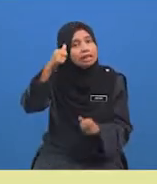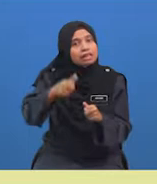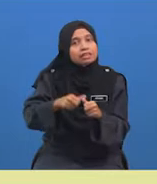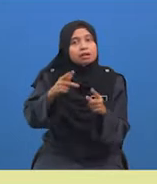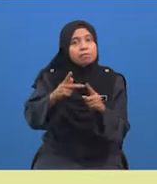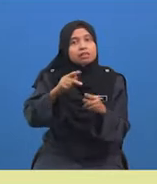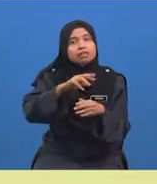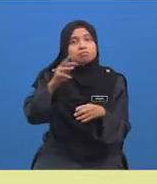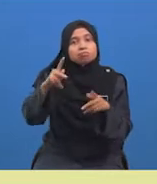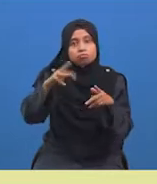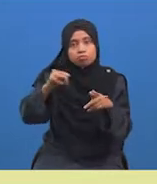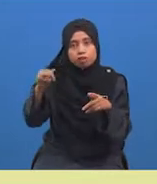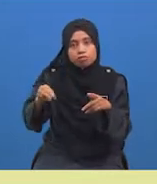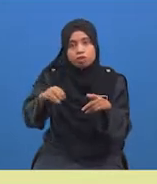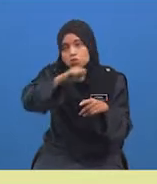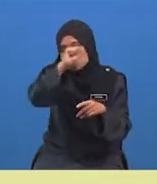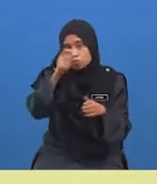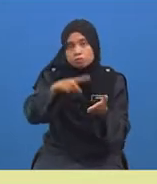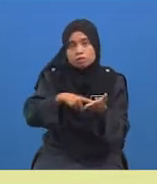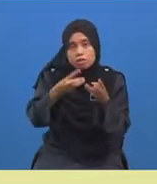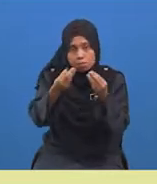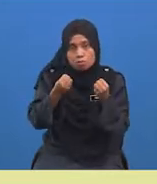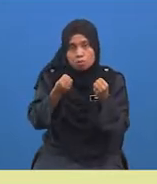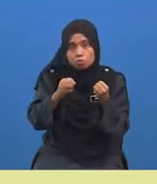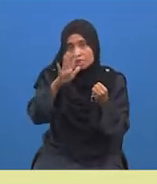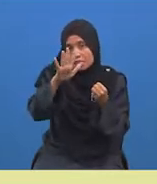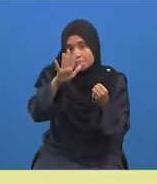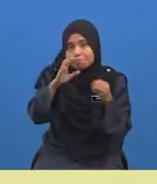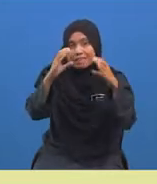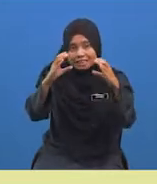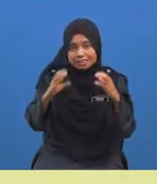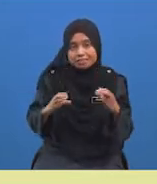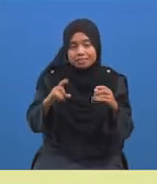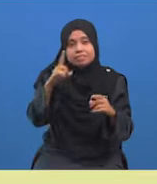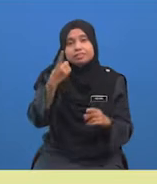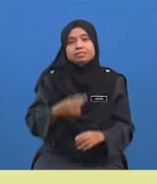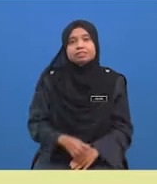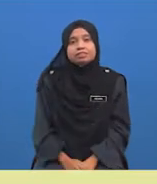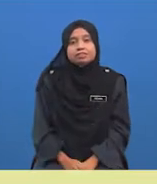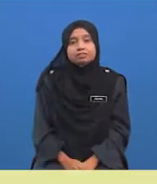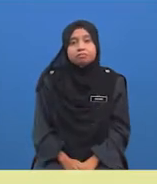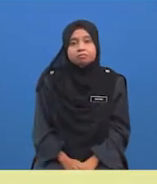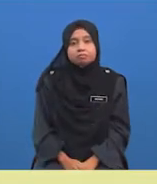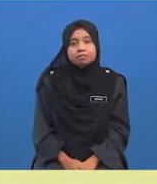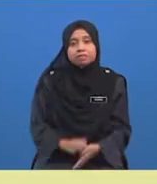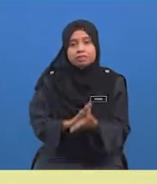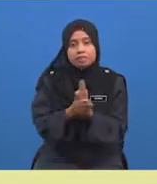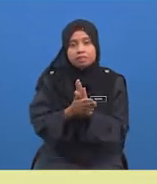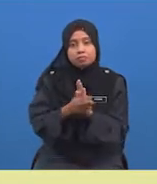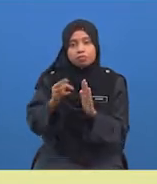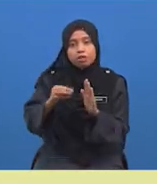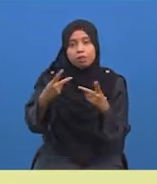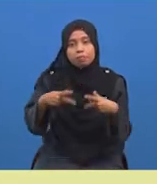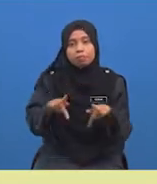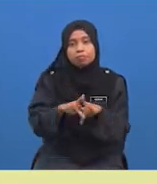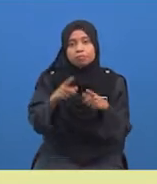Peringatan kepada pelajar, soalan ini menghendaki 5 kaedah sahaja. Maka, pelajar perlu